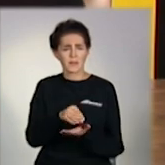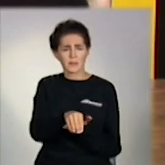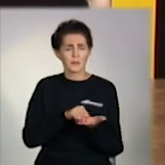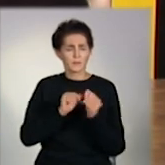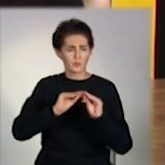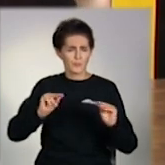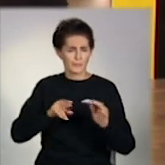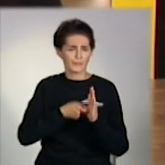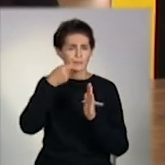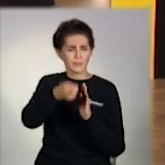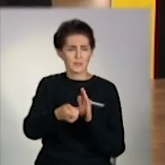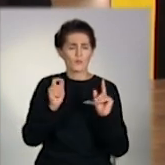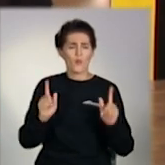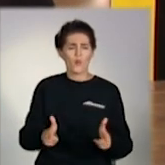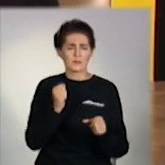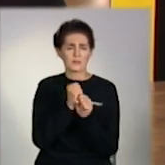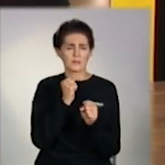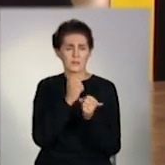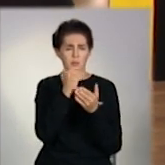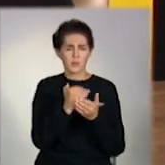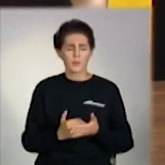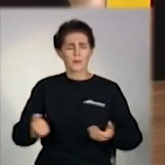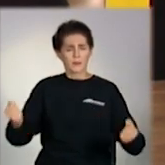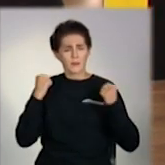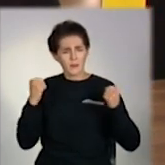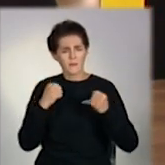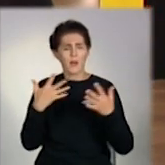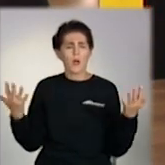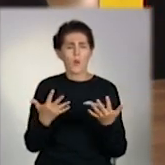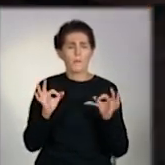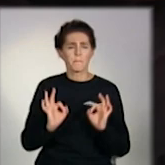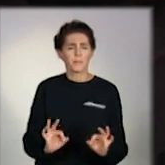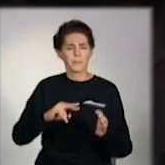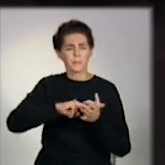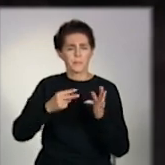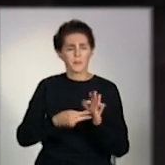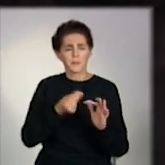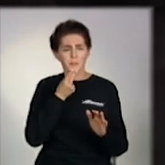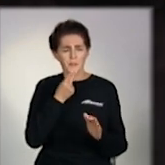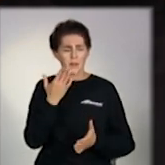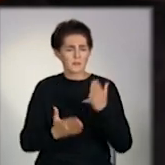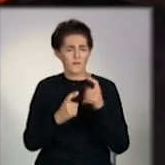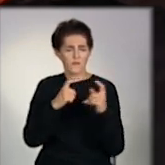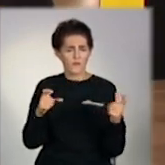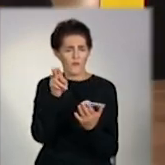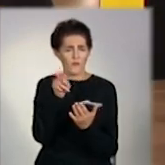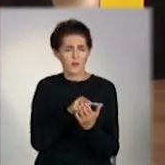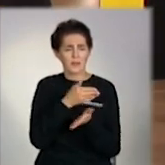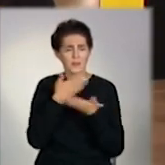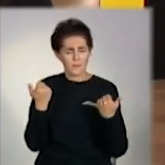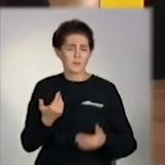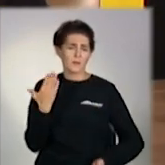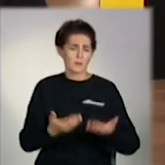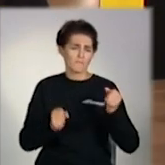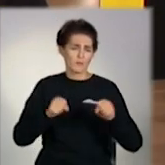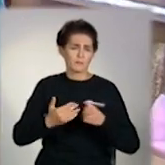он составит там программу тренировок, разработает план питания. И если у человека нет сертификата вакцинации, то будем работать